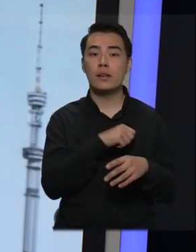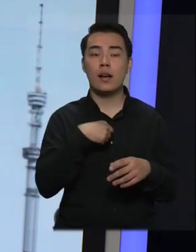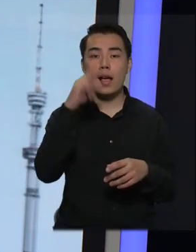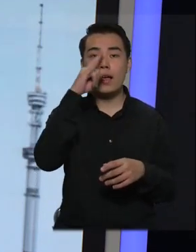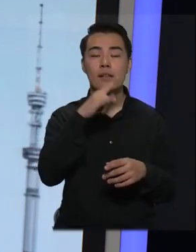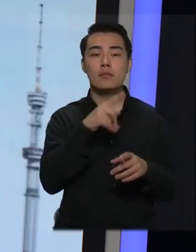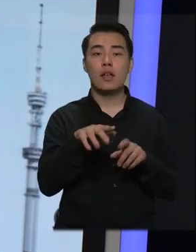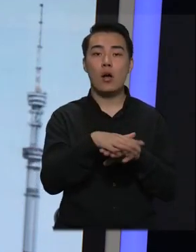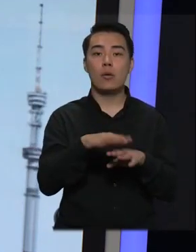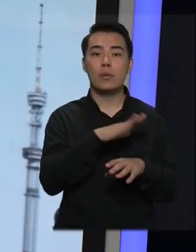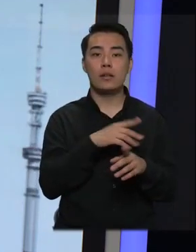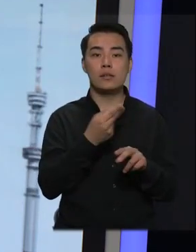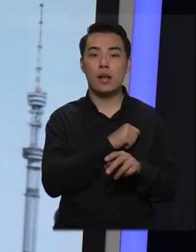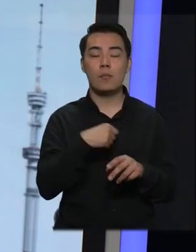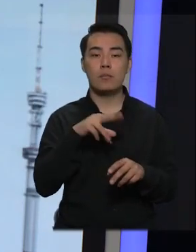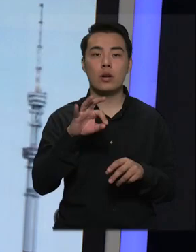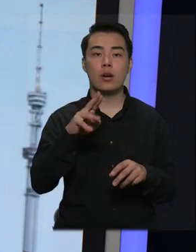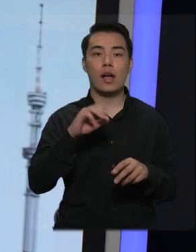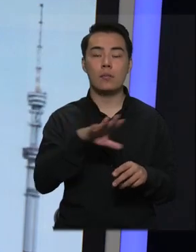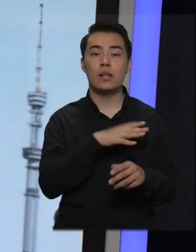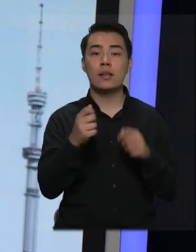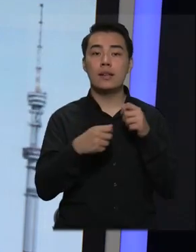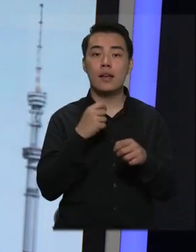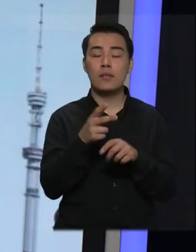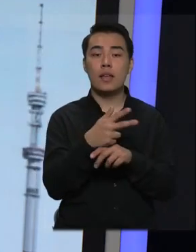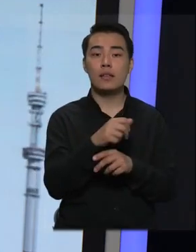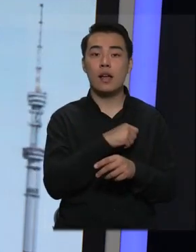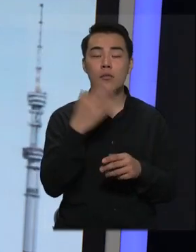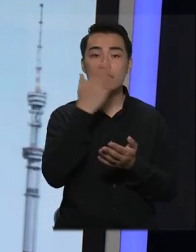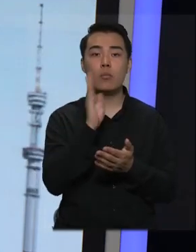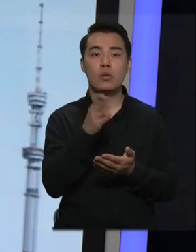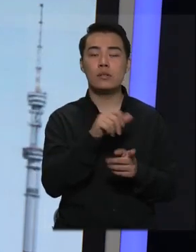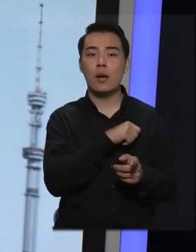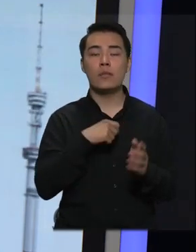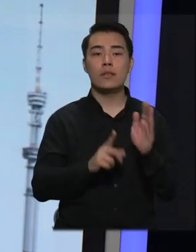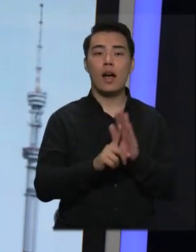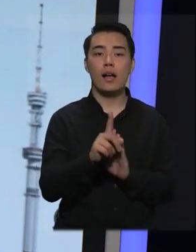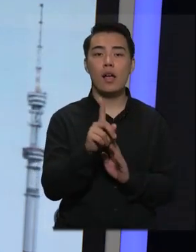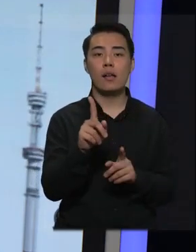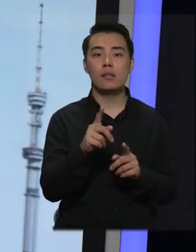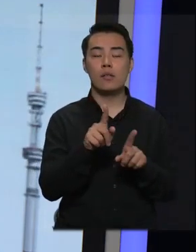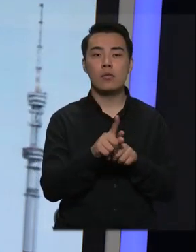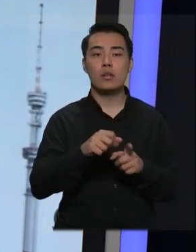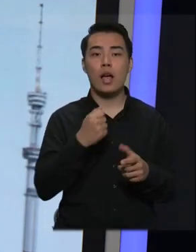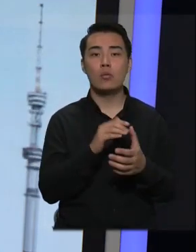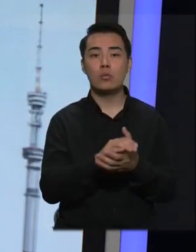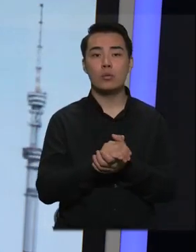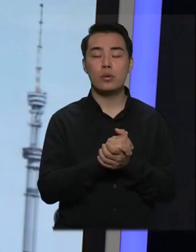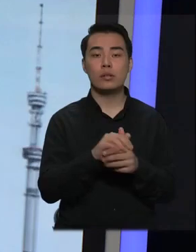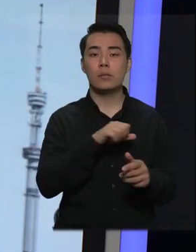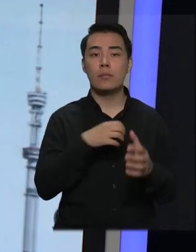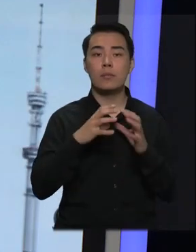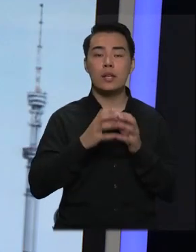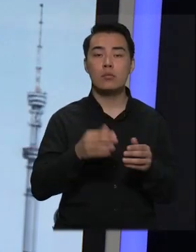вышла в широкий прокат накануне кинематографисты уверены что фильм станет началом плодотворного сотрудничества на